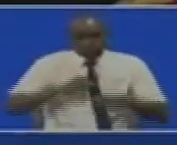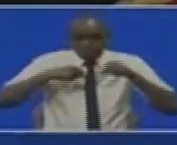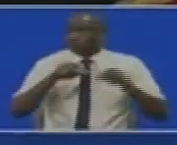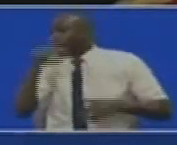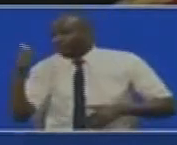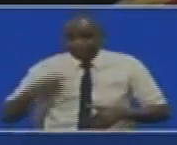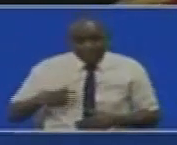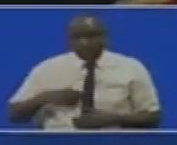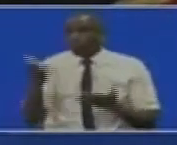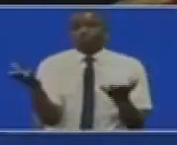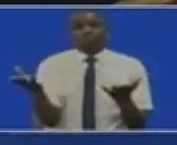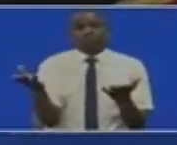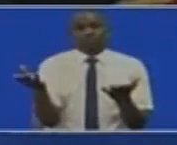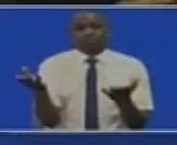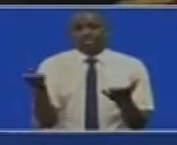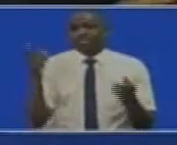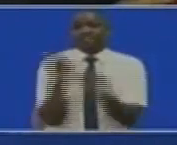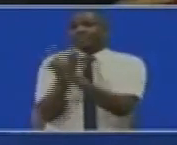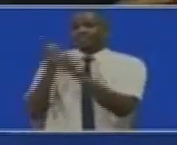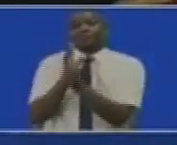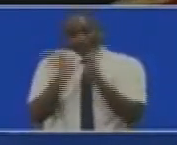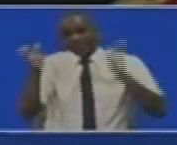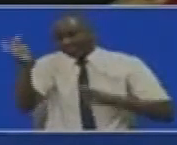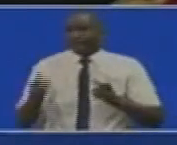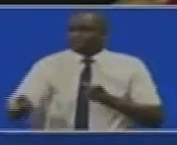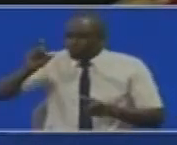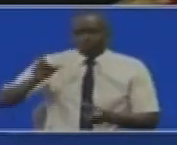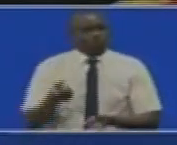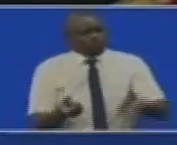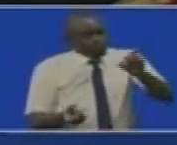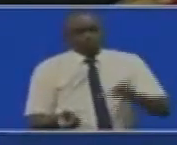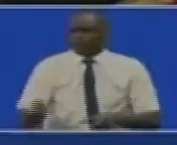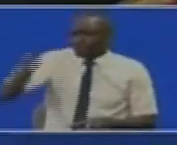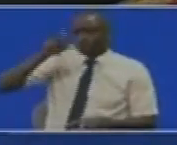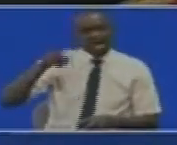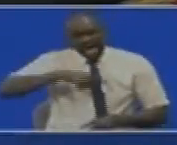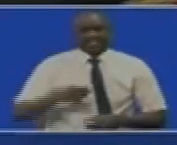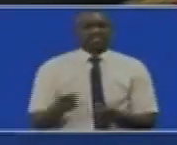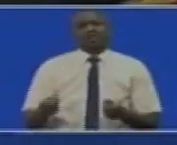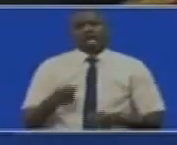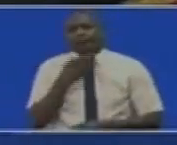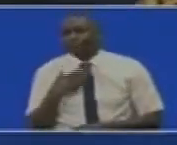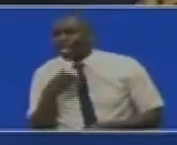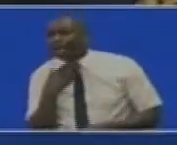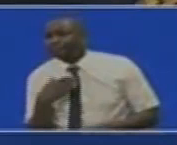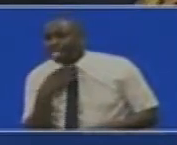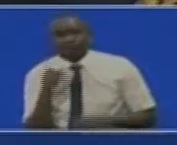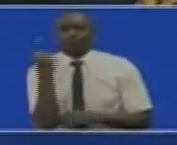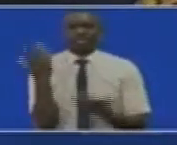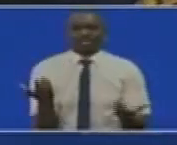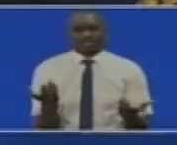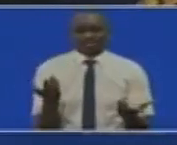wenzetu wengine katika idara za umma wanapewa na sisi tunaendelea kumeza mate. The